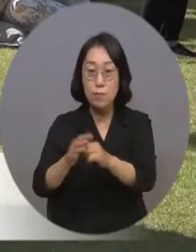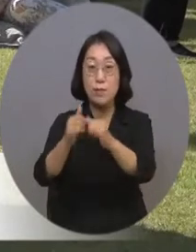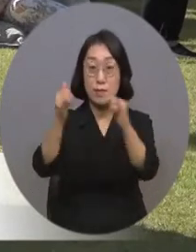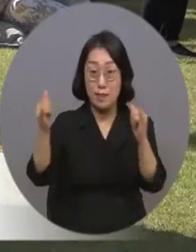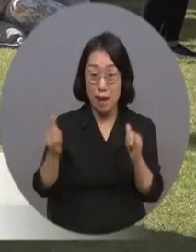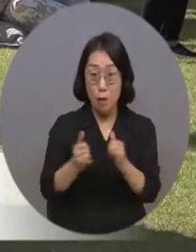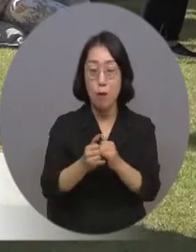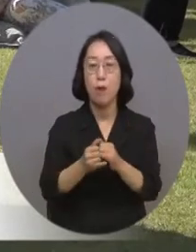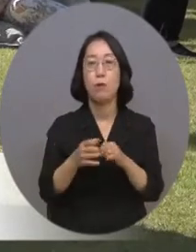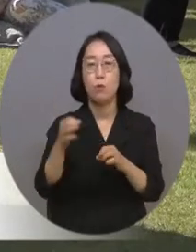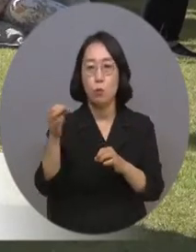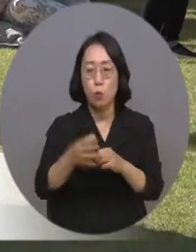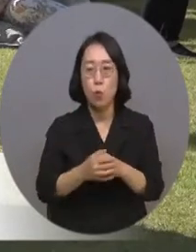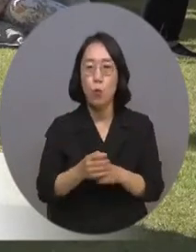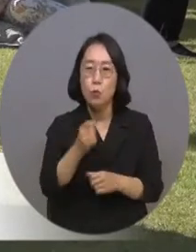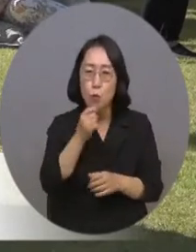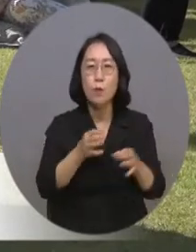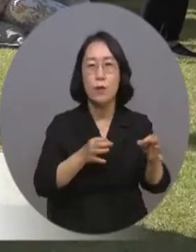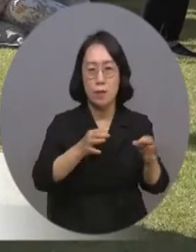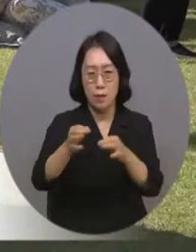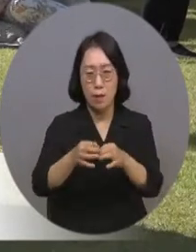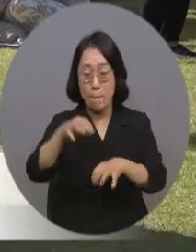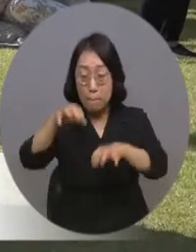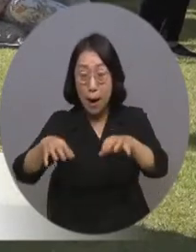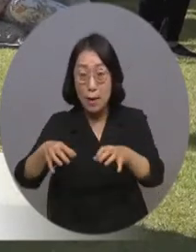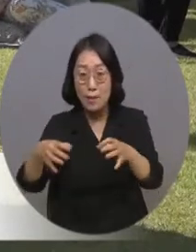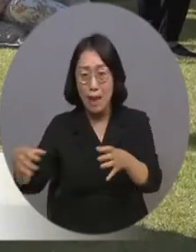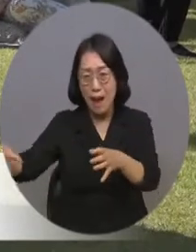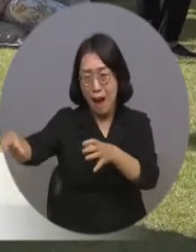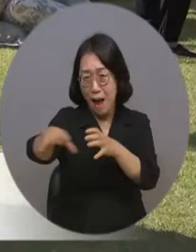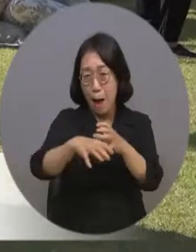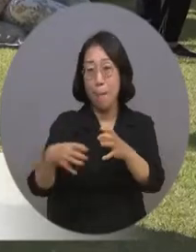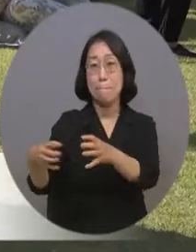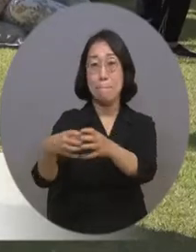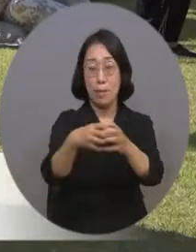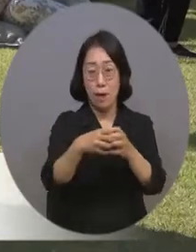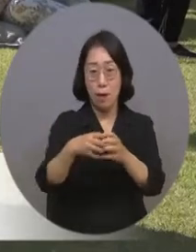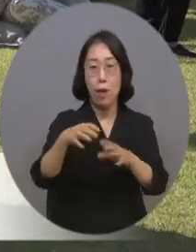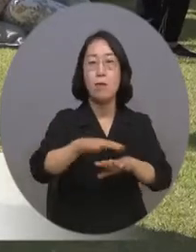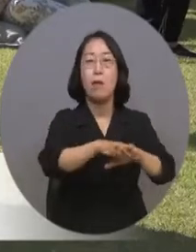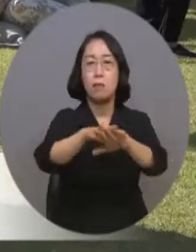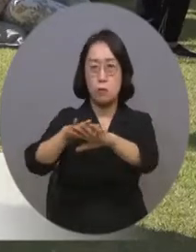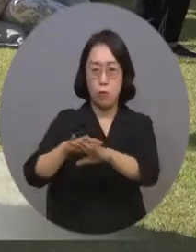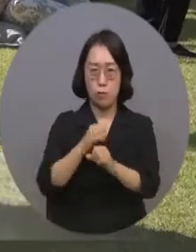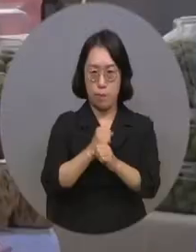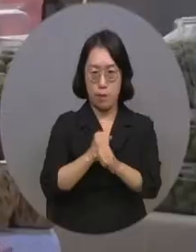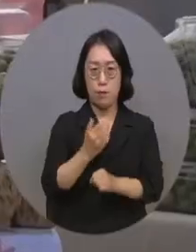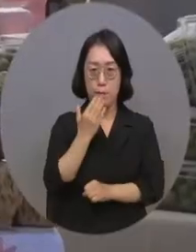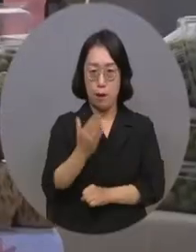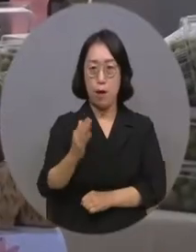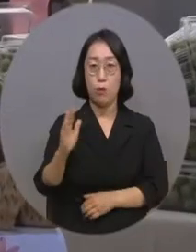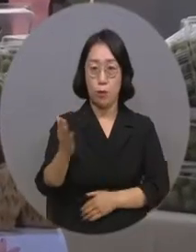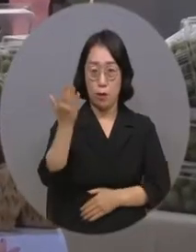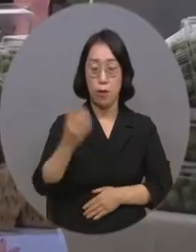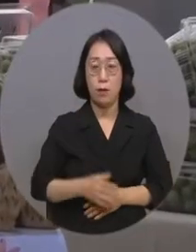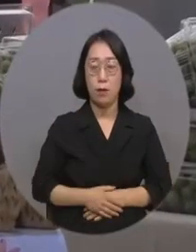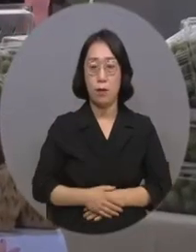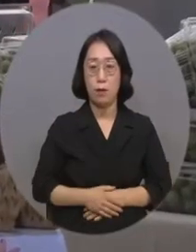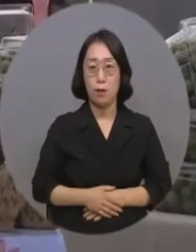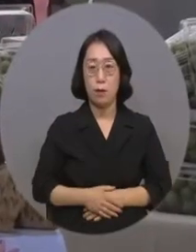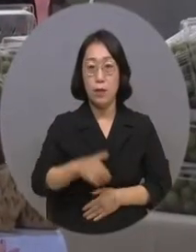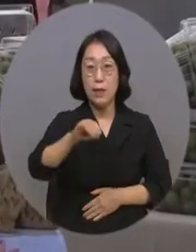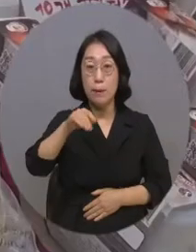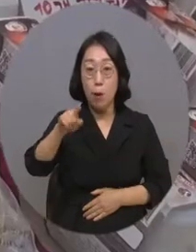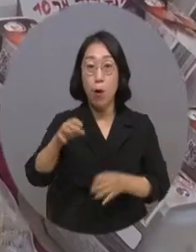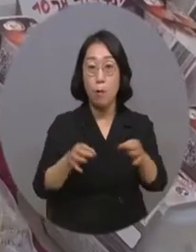유관기관과 소상공인, 또 마을 공동체가 다 함께 함으로써 지역 내 네트워크를 형성하였다는 점입니다. 기버마켓은 타인